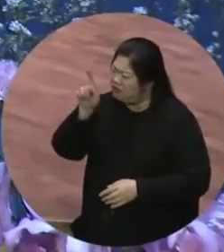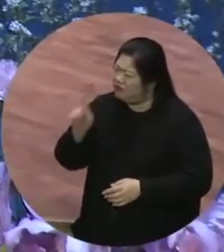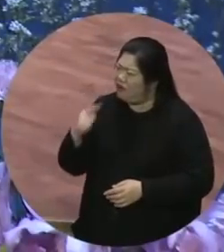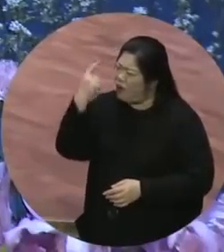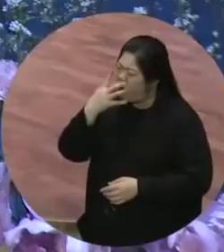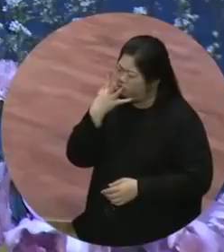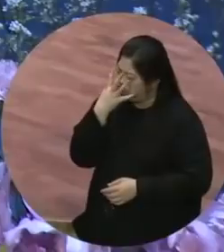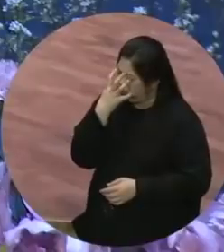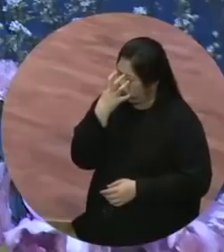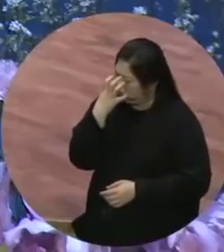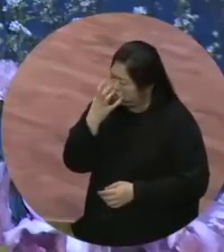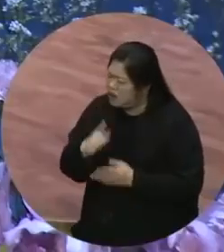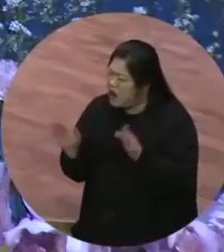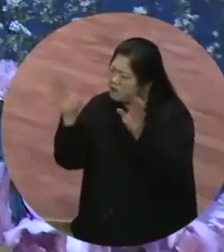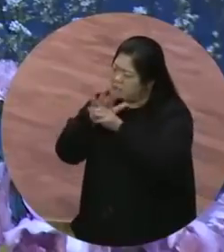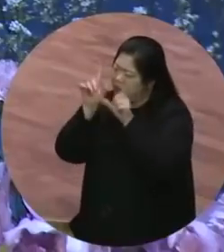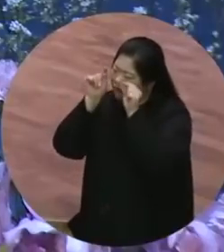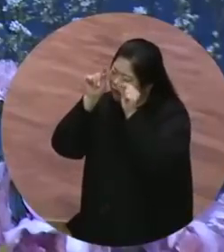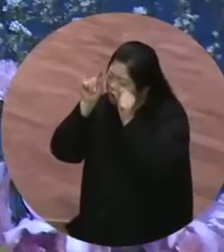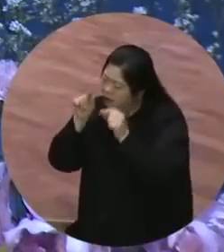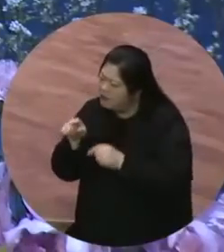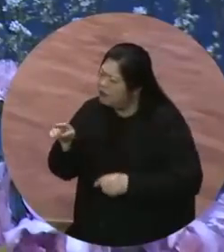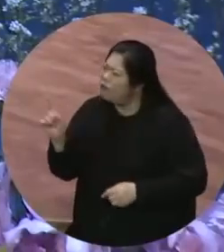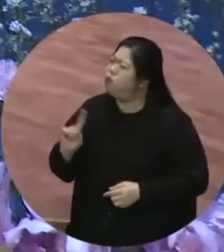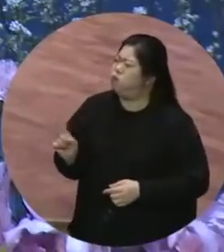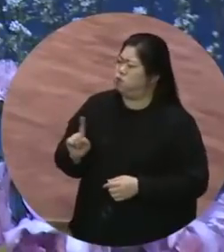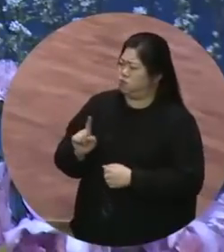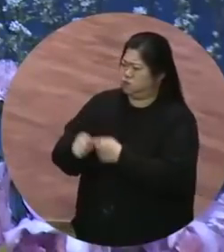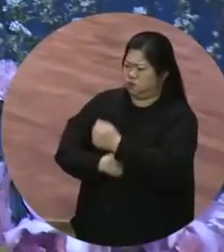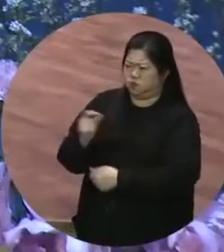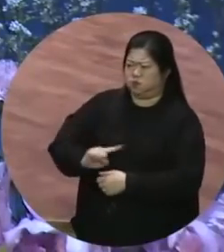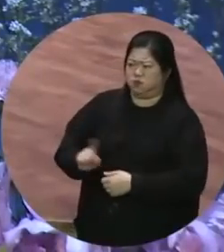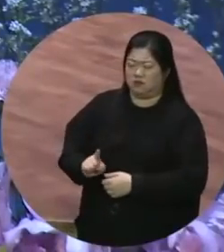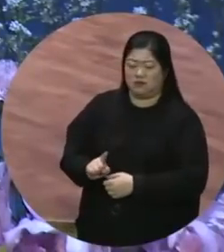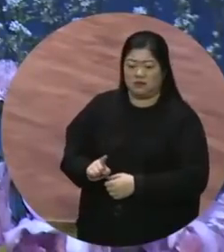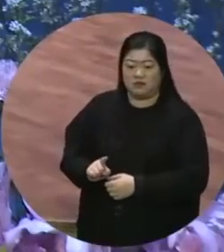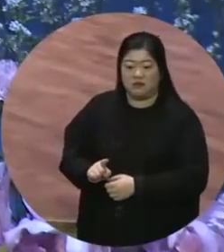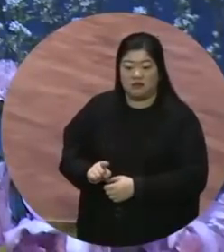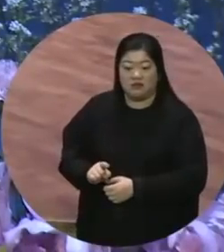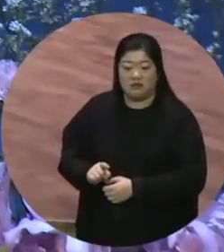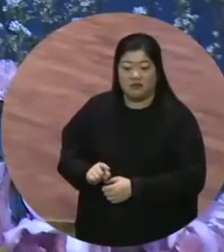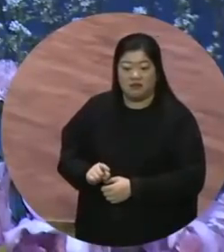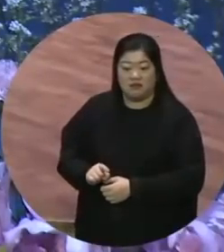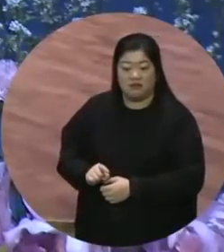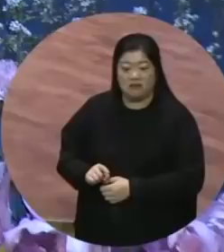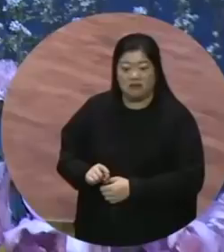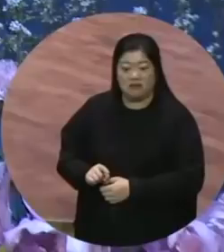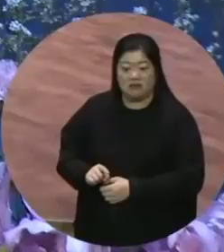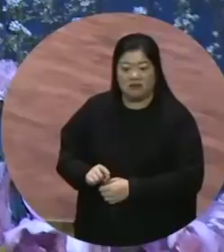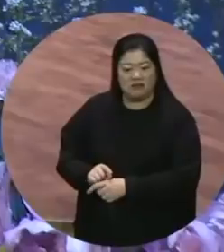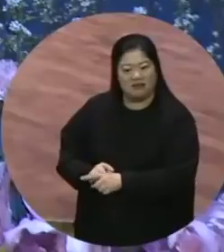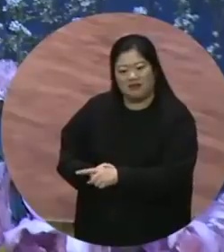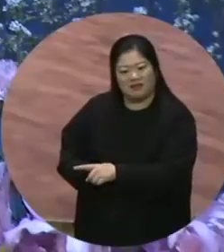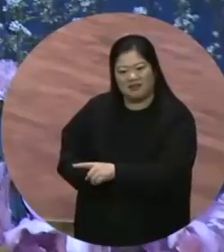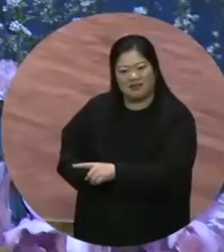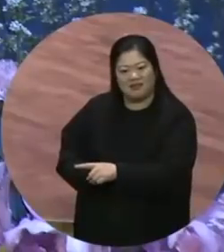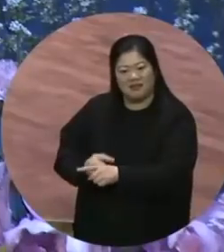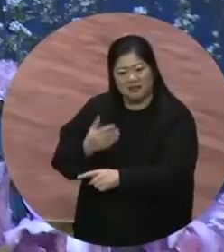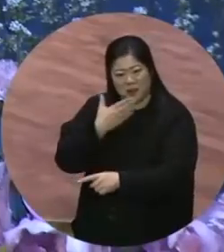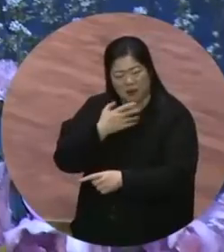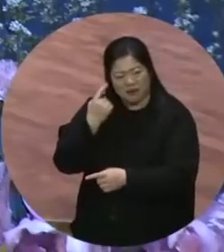매일 잠도 못 자고 그렇게 고통스럽게 그렇게 맨날 그렇게 수면제를 먹어야 돼. 그 속고 있는